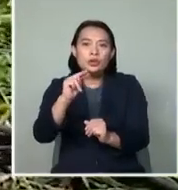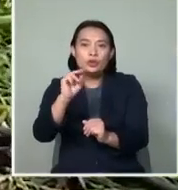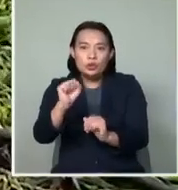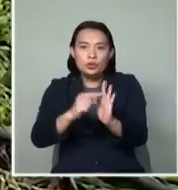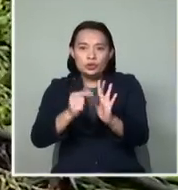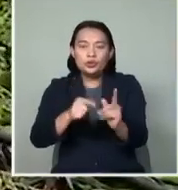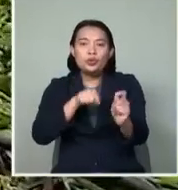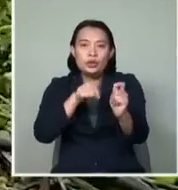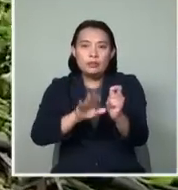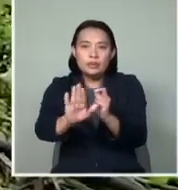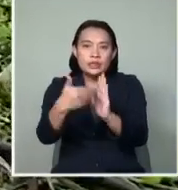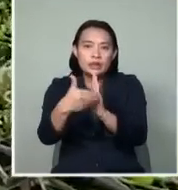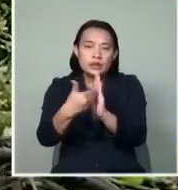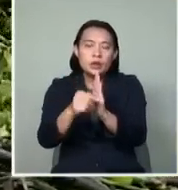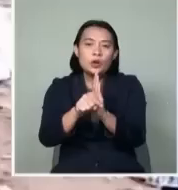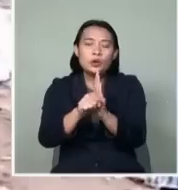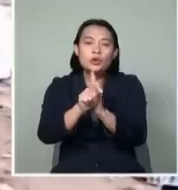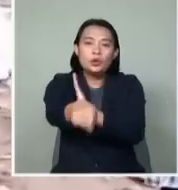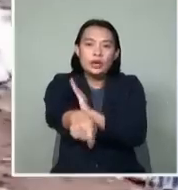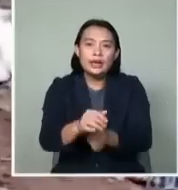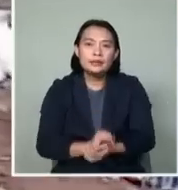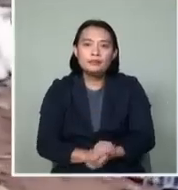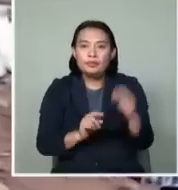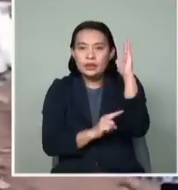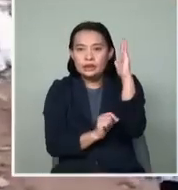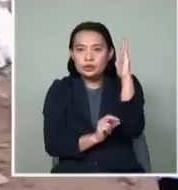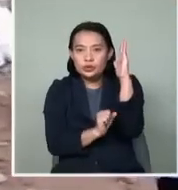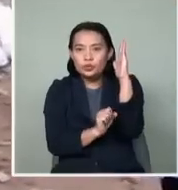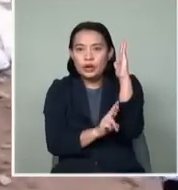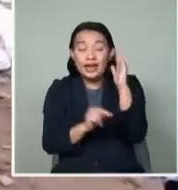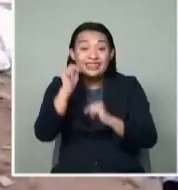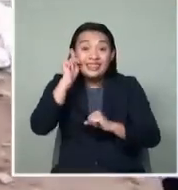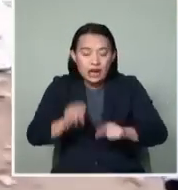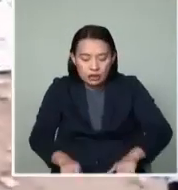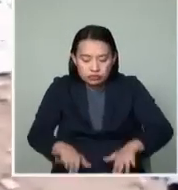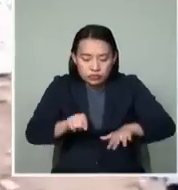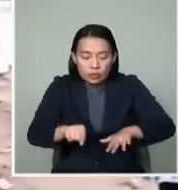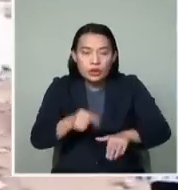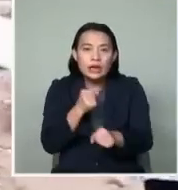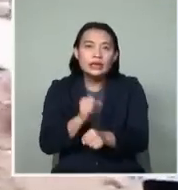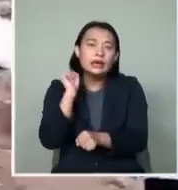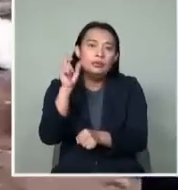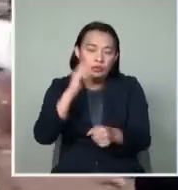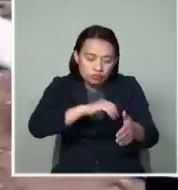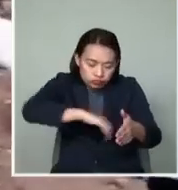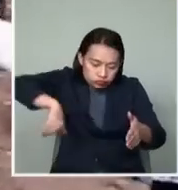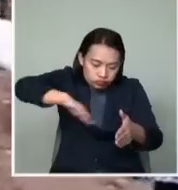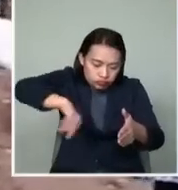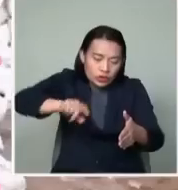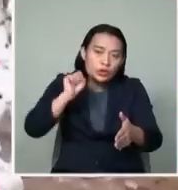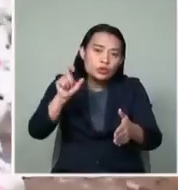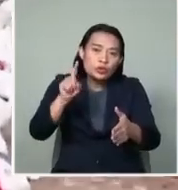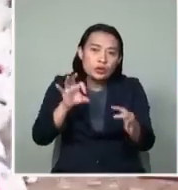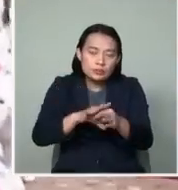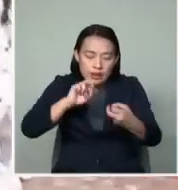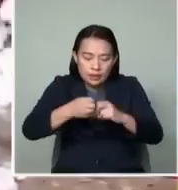ราชสีมาและพื้นที่จังหวัดสุราษฎร์ธานีที่ยังคงมีน้ำท่วมสูงนะคะก็ให้เร่งเปิดช่องทางระบายน้ำในลำน้ำสายหลักเพื่อลดผ